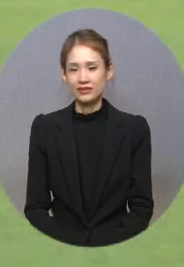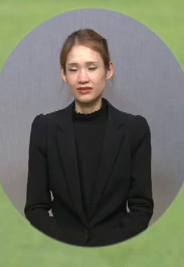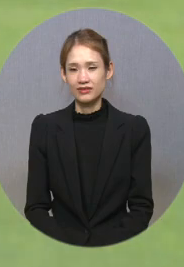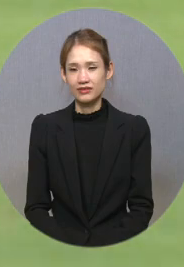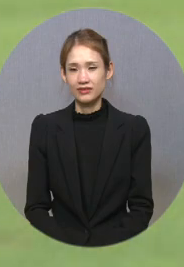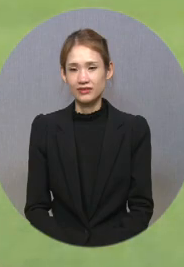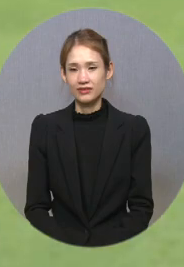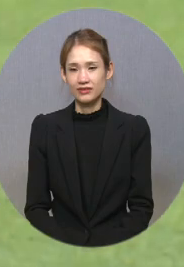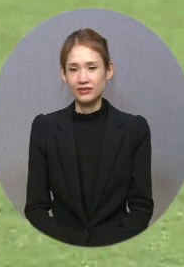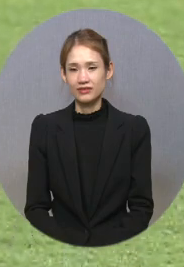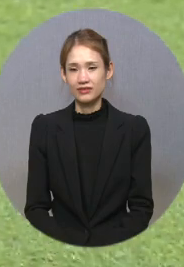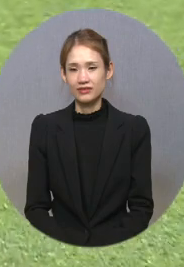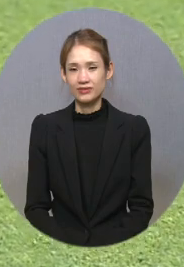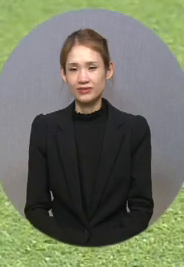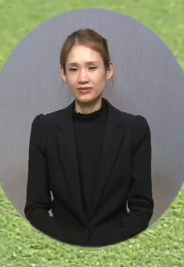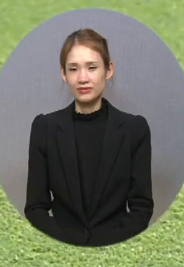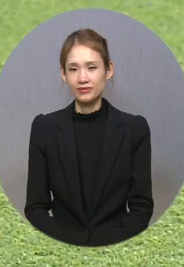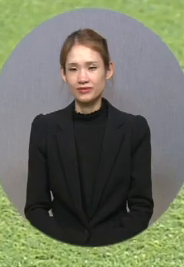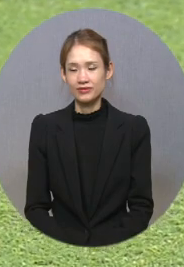멀어져 간다.